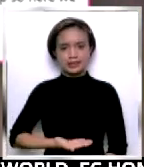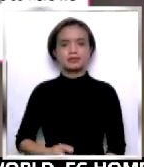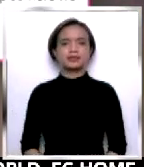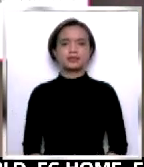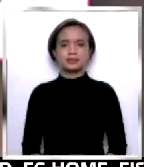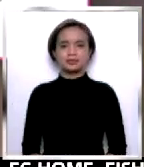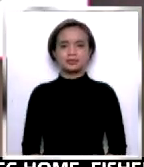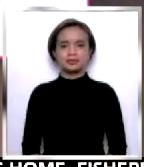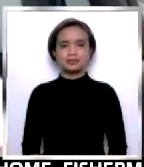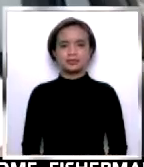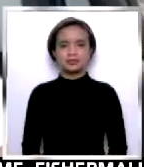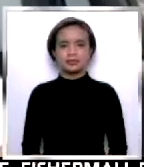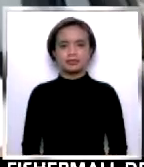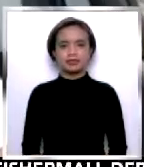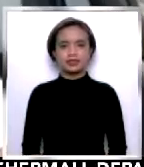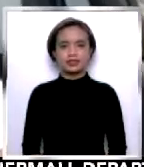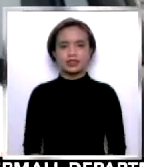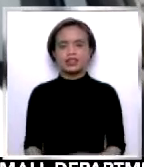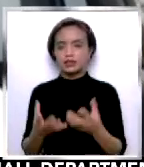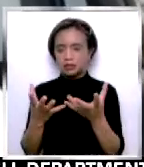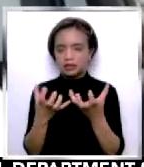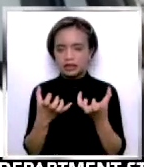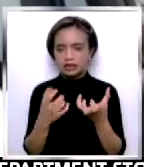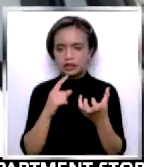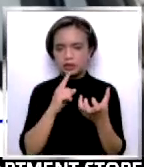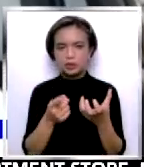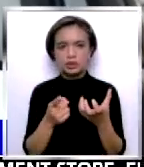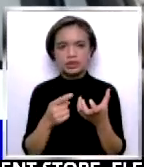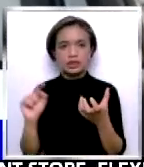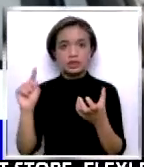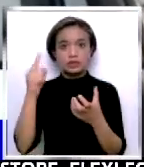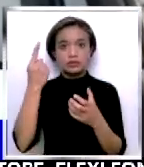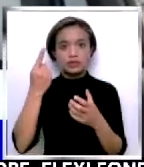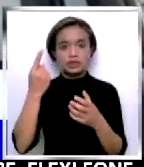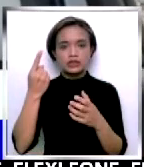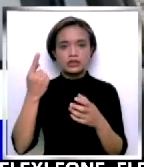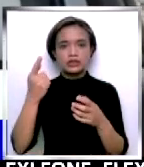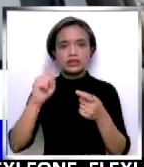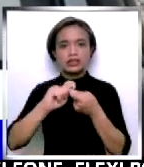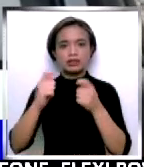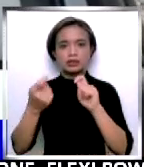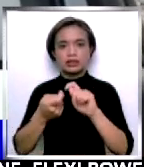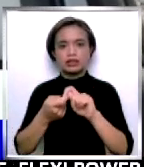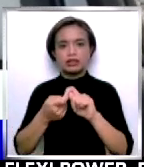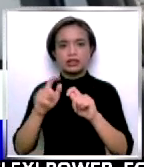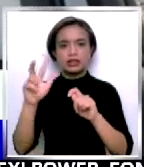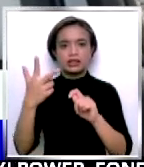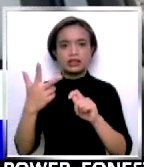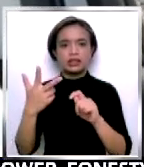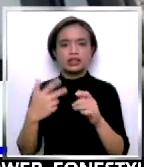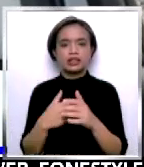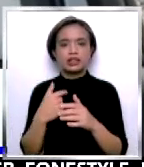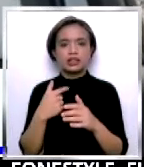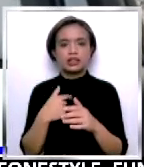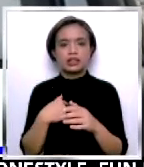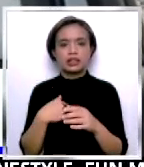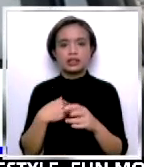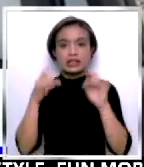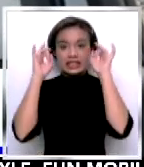We wanted to be careful. Medyo maselan yung first trimester din kasi kaya sobrang inalagaan ko